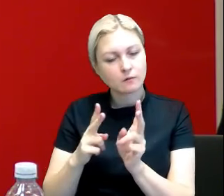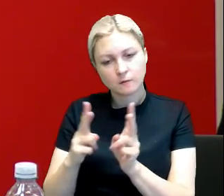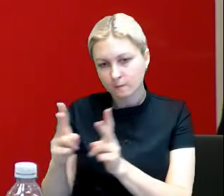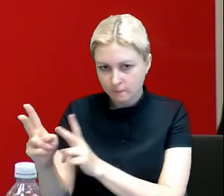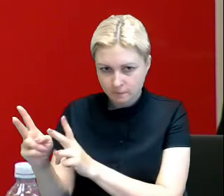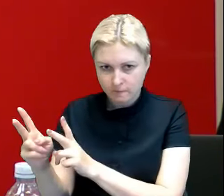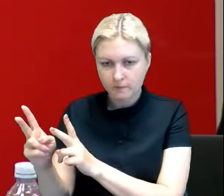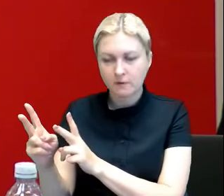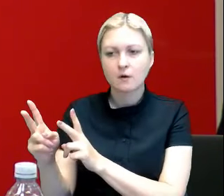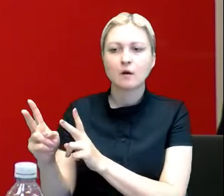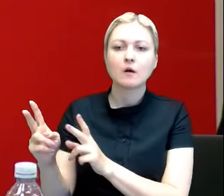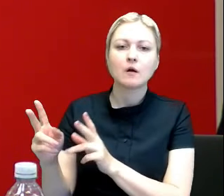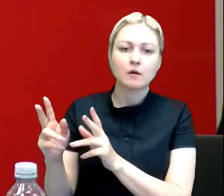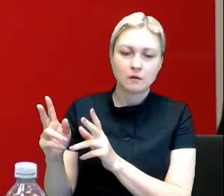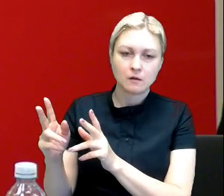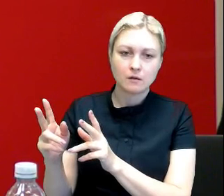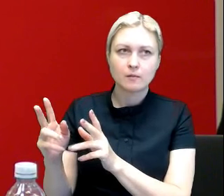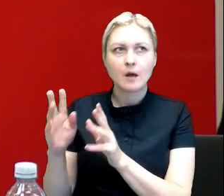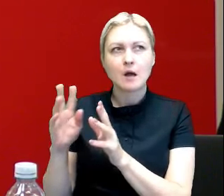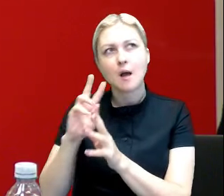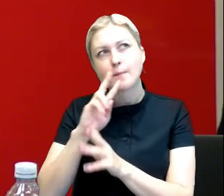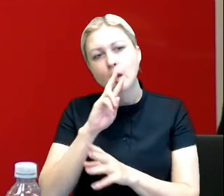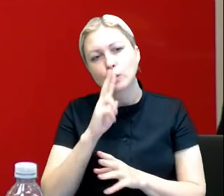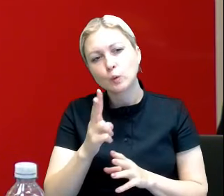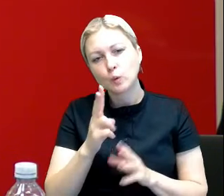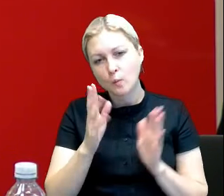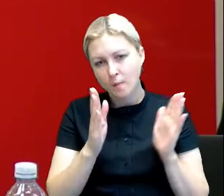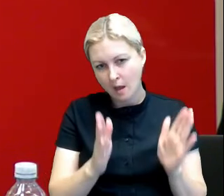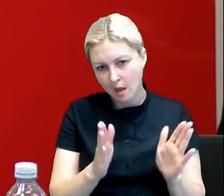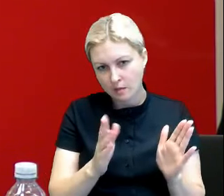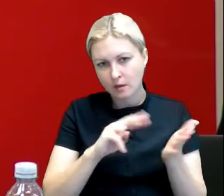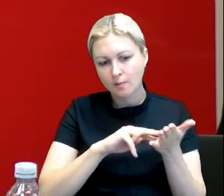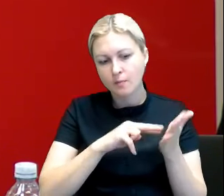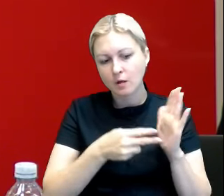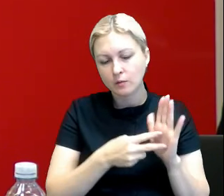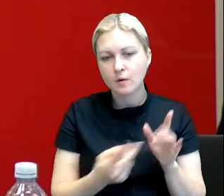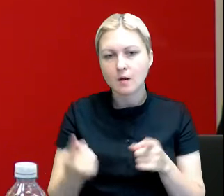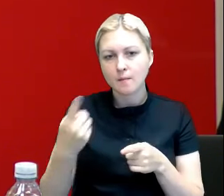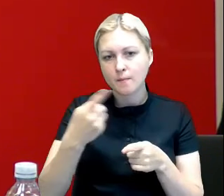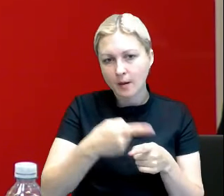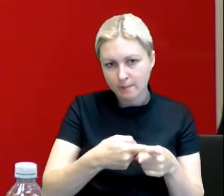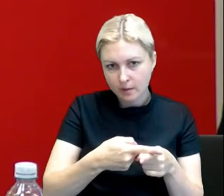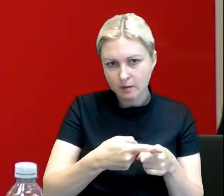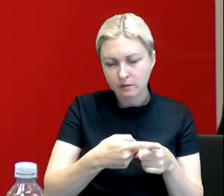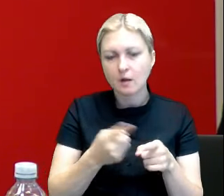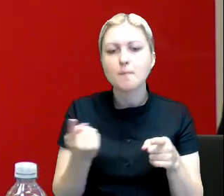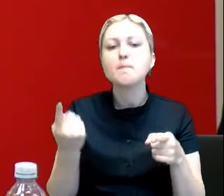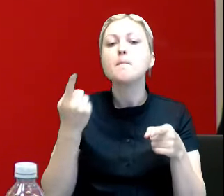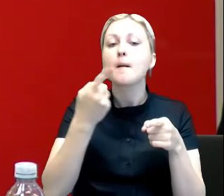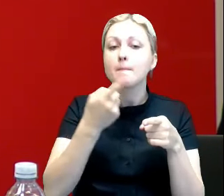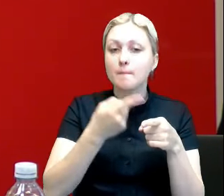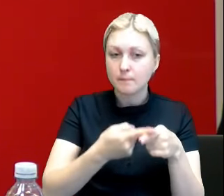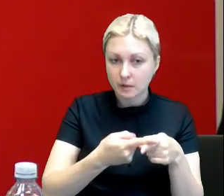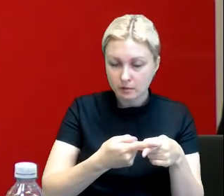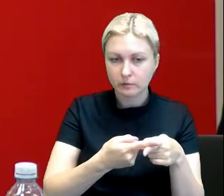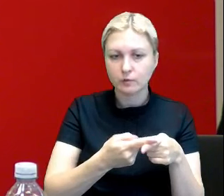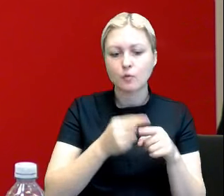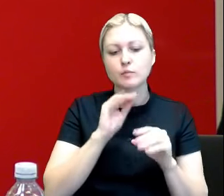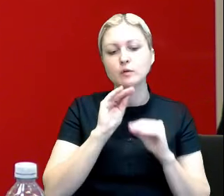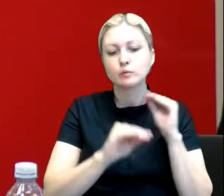maždaug dviejų metų bėgyje mes planuojame papildomai pabrėžius žodį papildomai sukurti